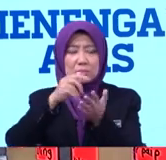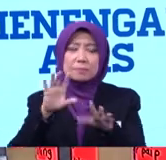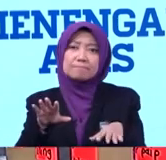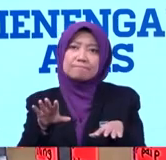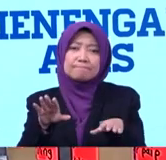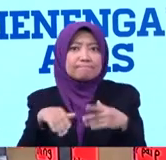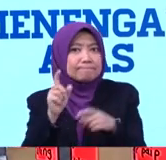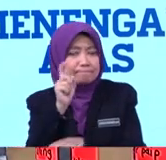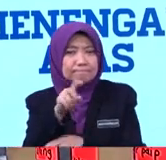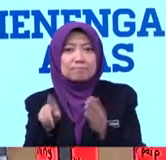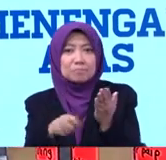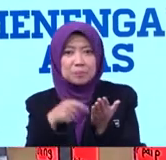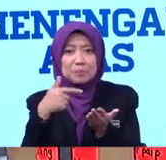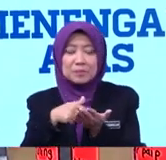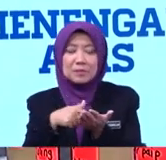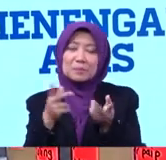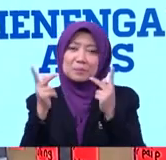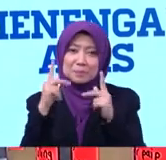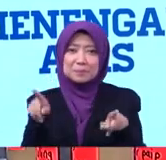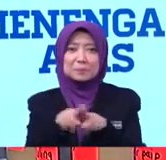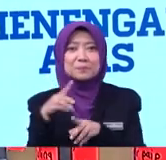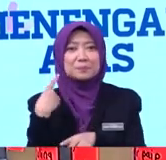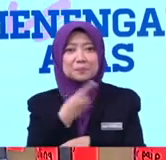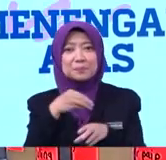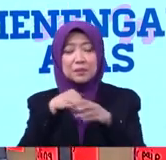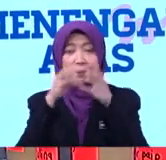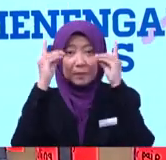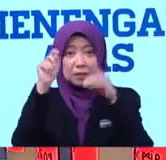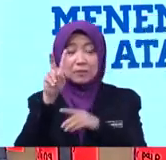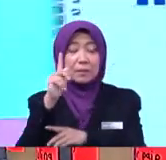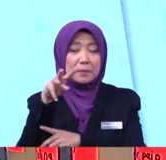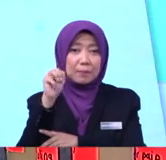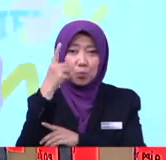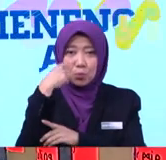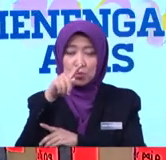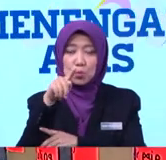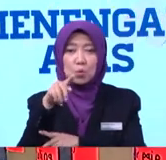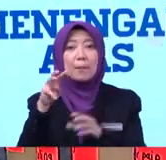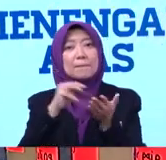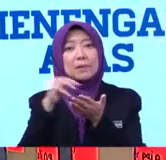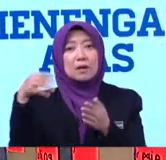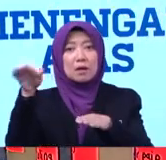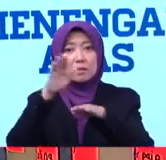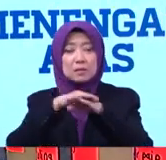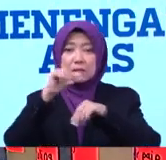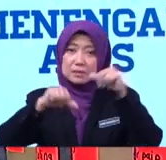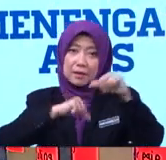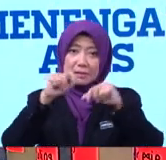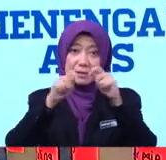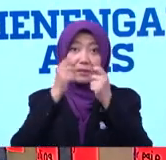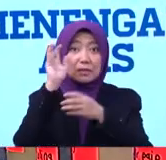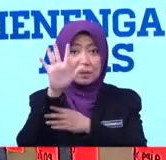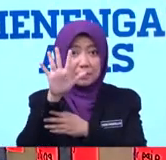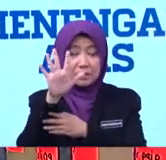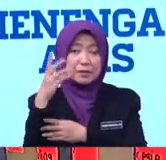ini baik kembali untuk slot menengah atas mata pelajaran sainsting Gaton 5 dan